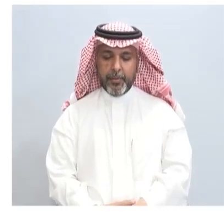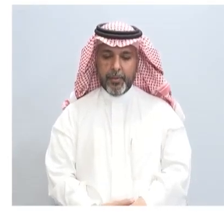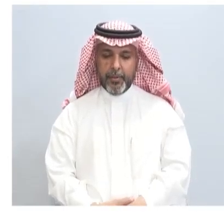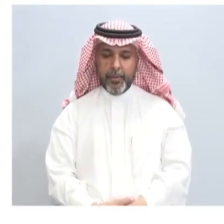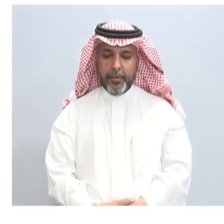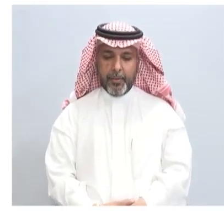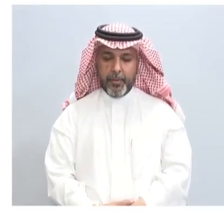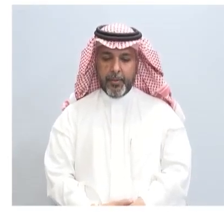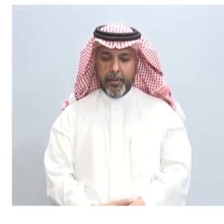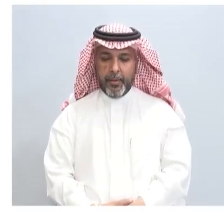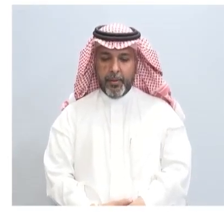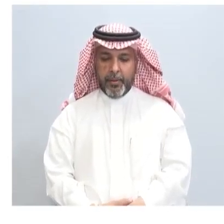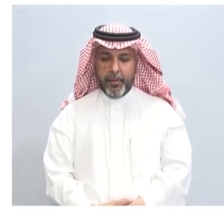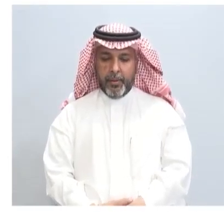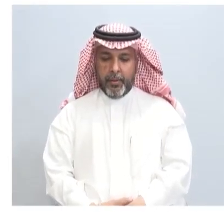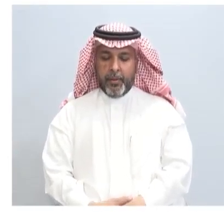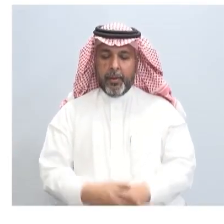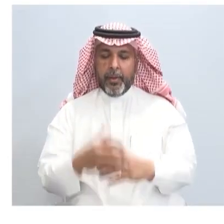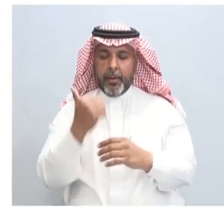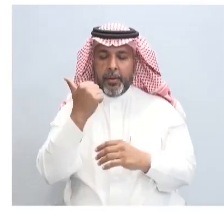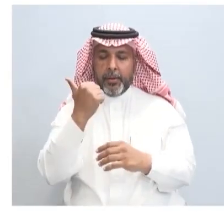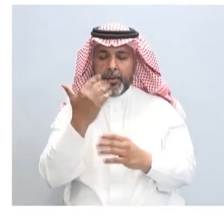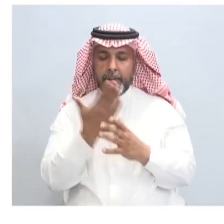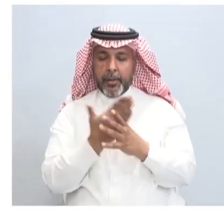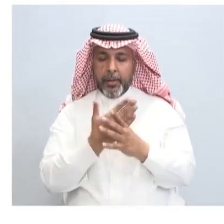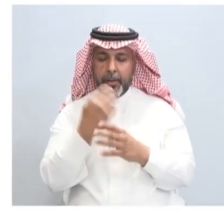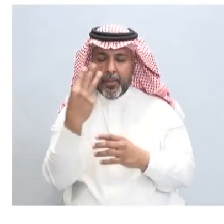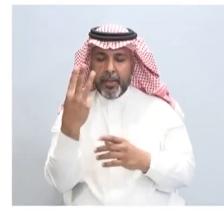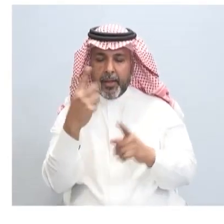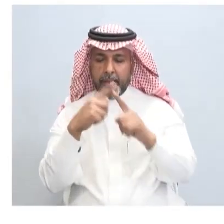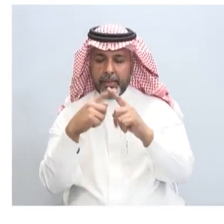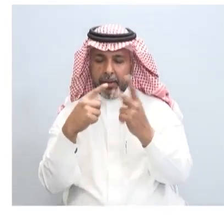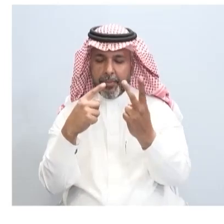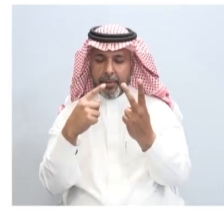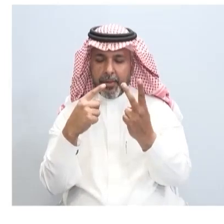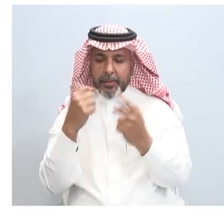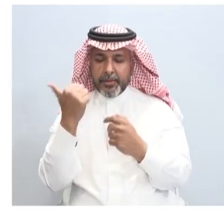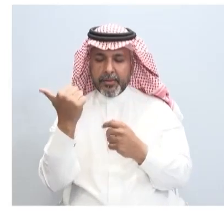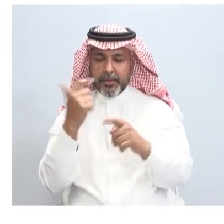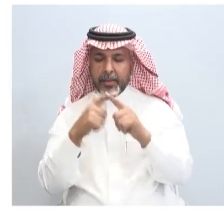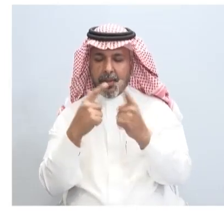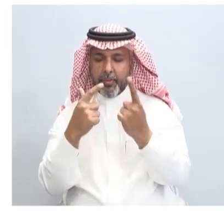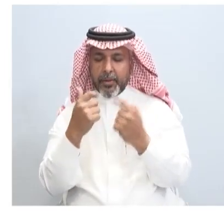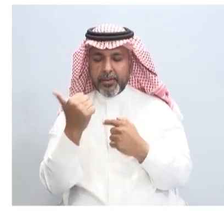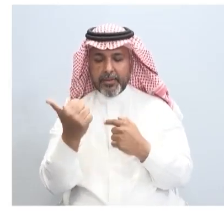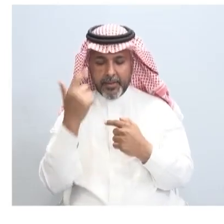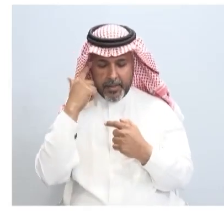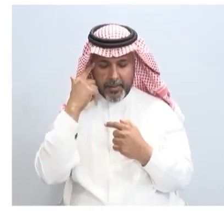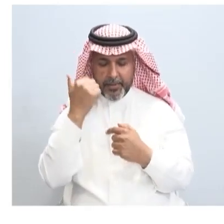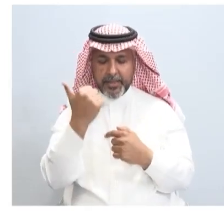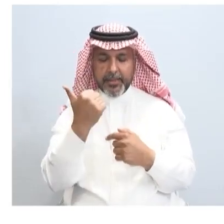لي خيار واحد فبالتالي الناتج هنا حيصير عباره عن سته وبالتالي الاحتمال بيكون كم